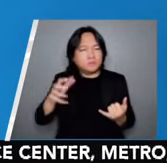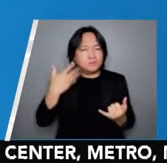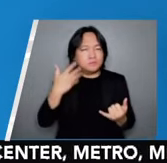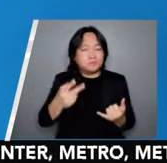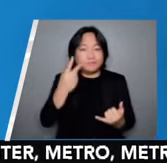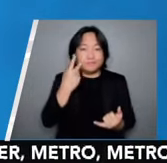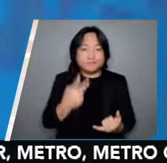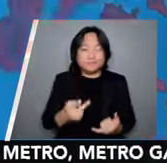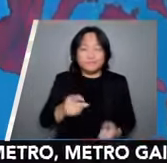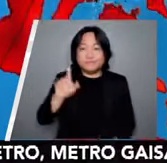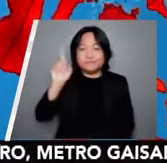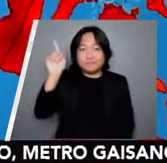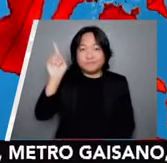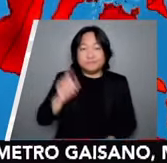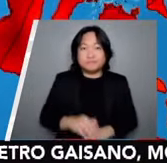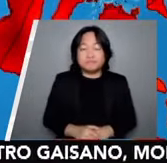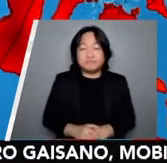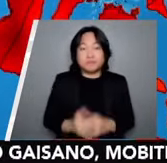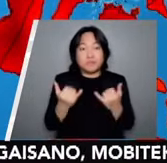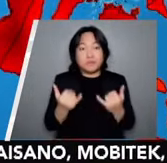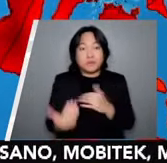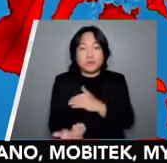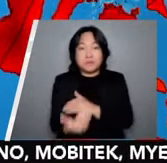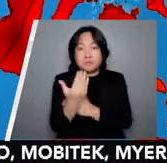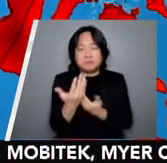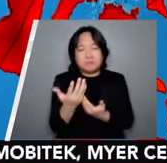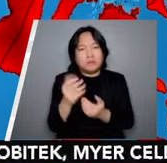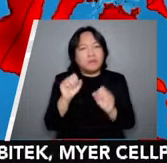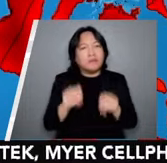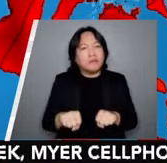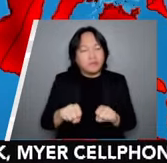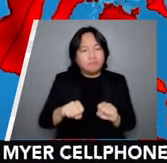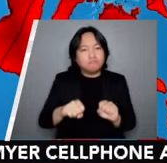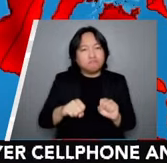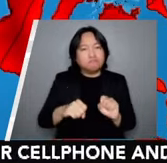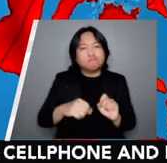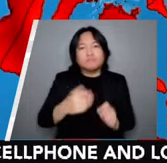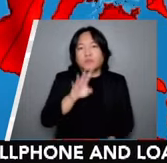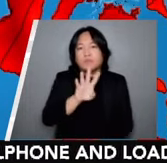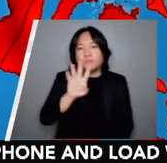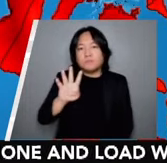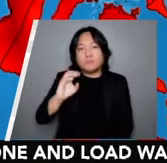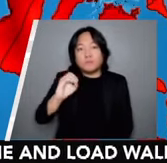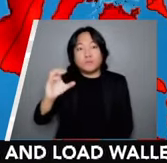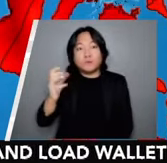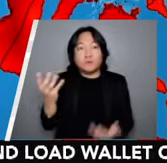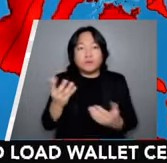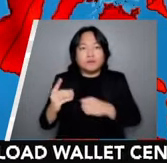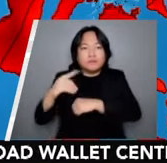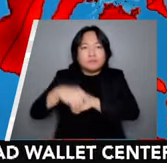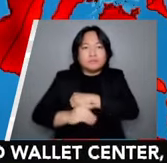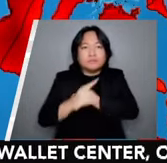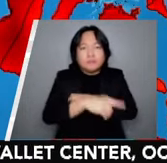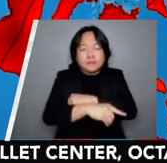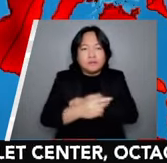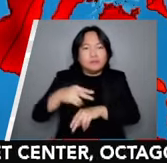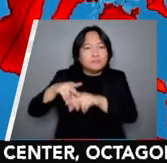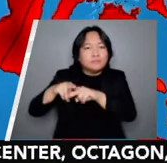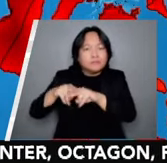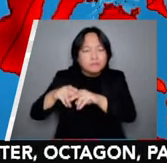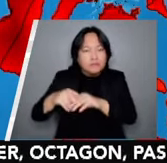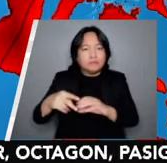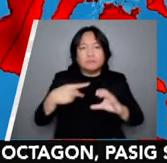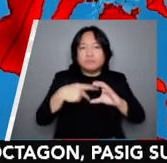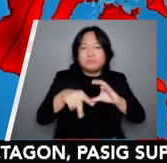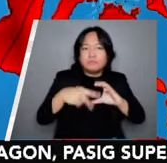umabot sa 44 degrees Celsius ang heat index o damang init sa Dagupan, Pangasinan. Kabilang dyan ang Ambulong, Batangas, Puerto Princesa, Palawan at